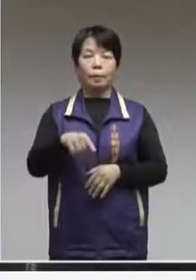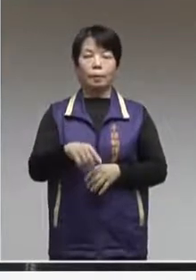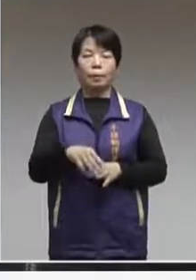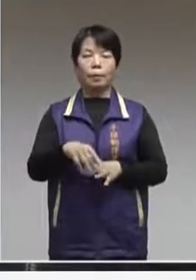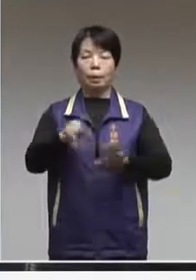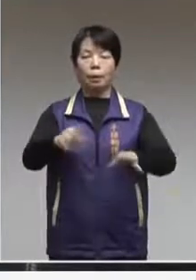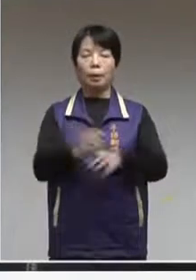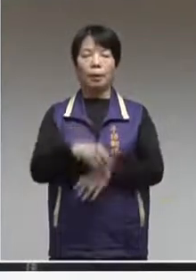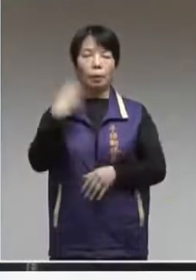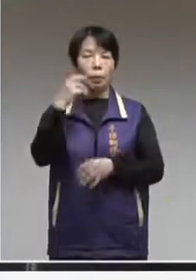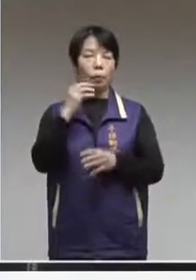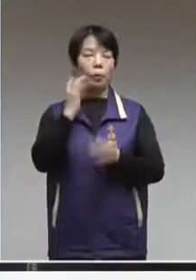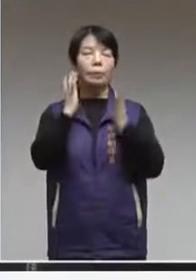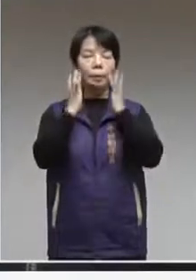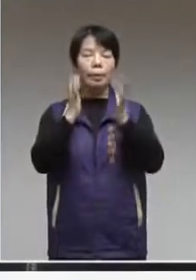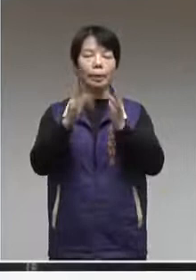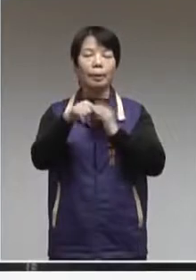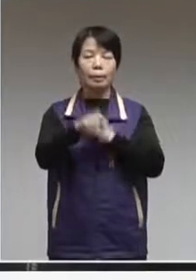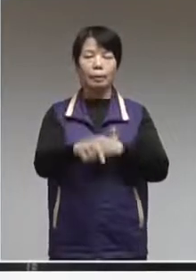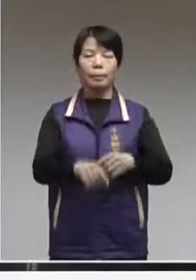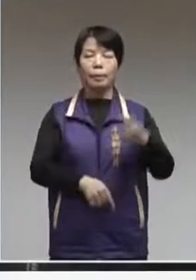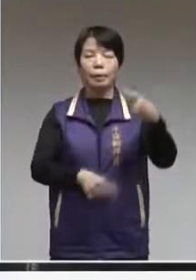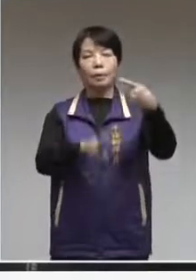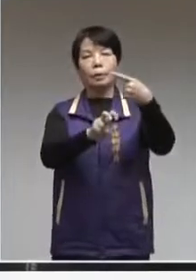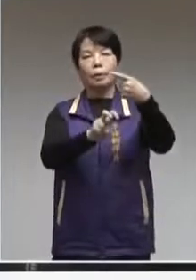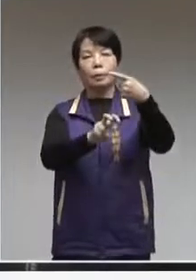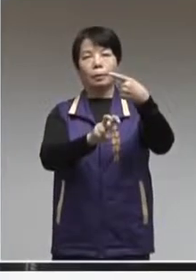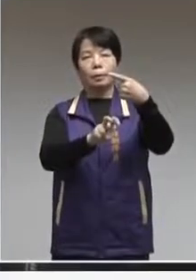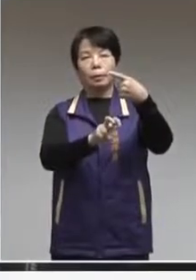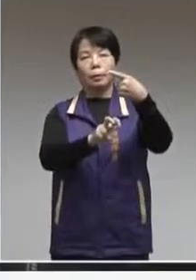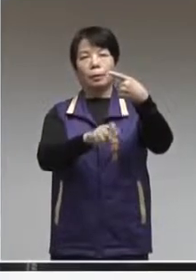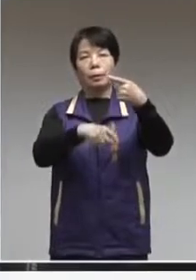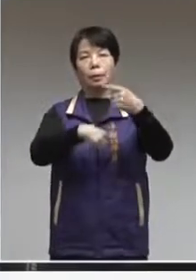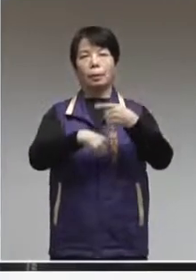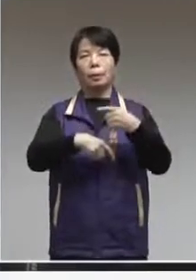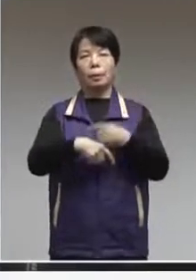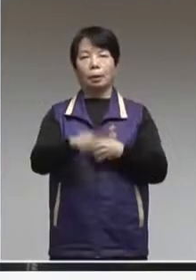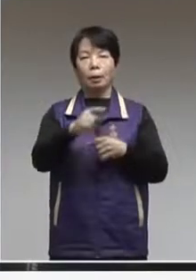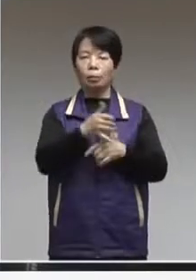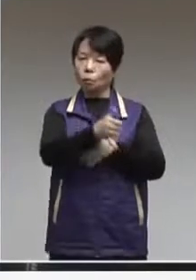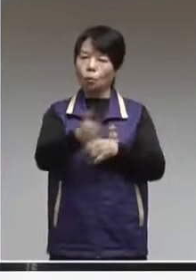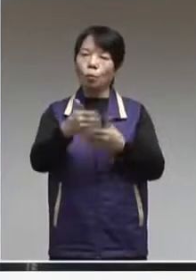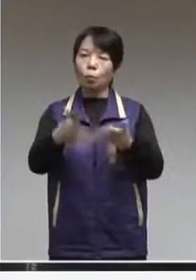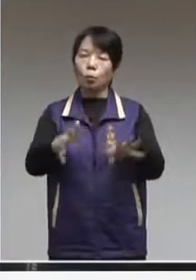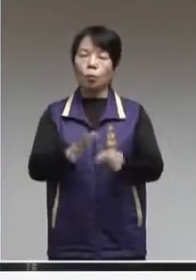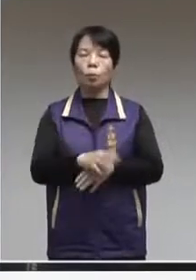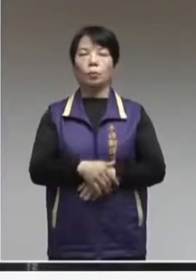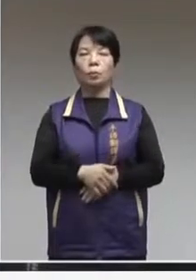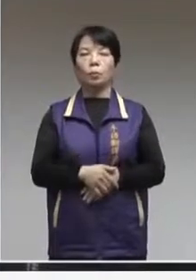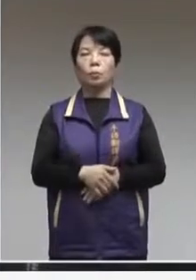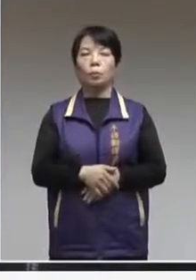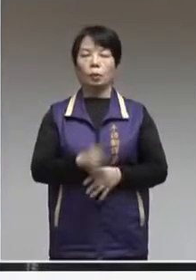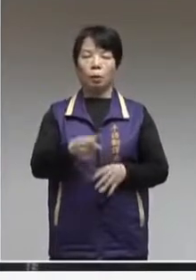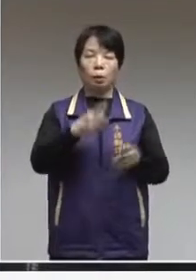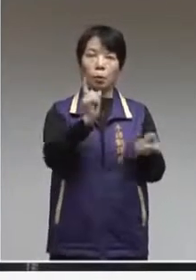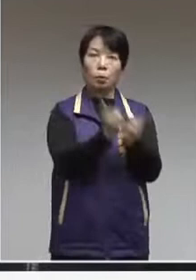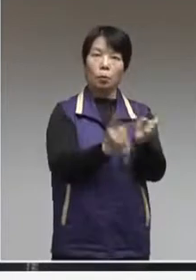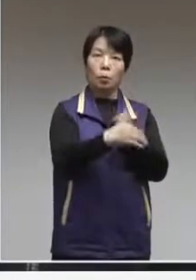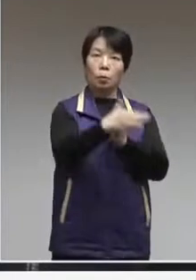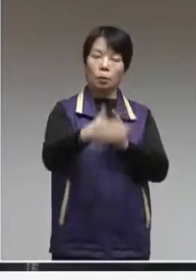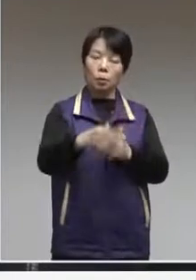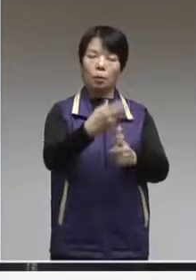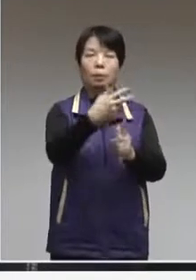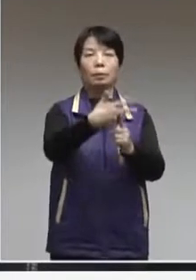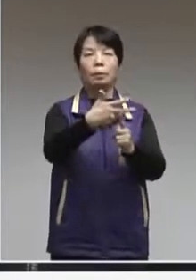口的菜市场的摊贩，那20号时段比较行程比较多，分别到鼓山的